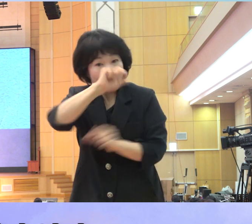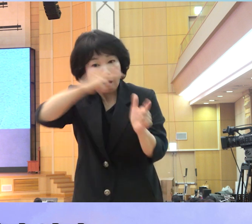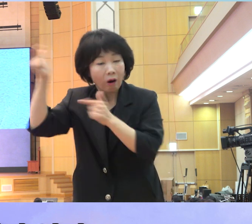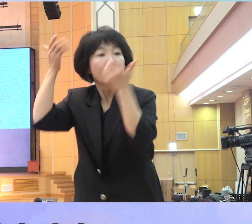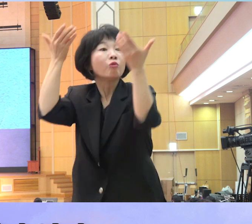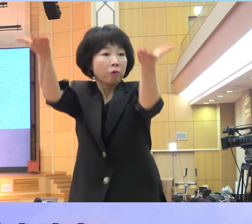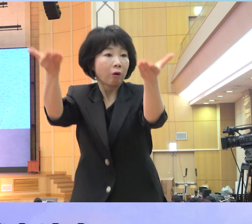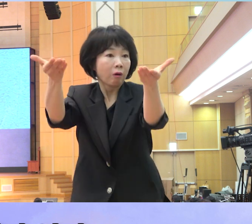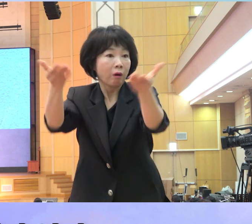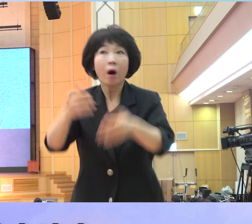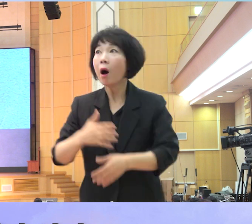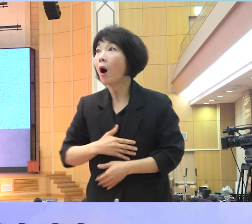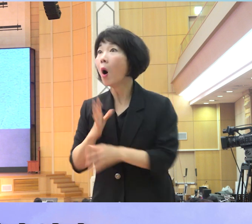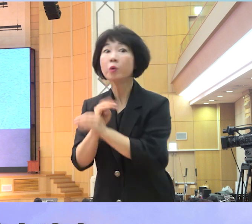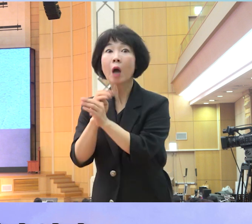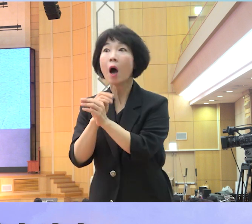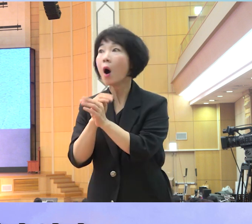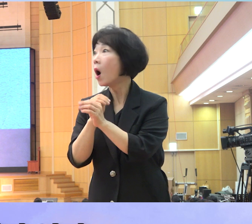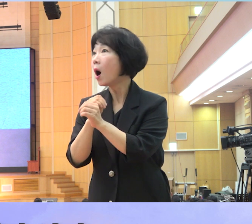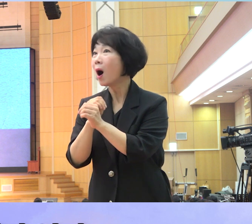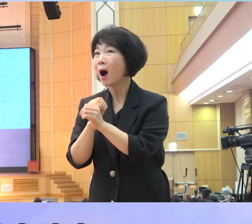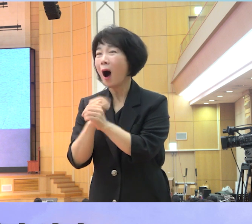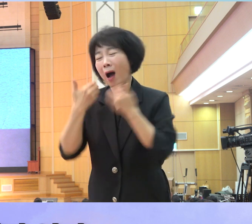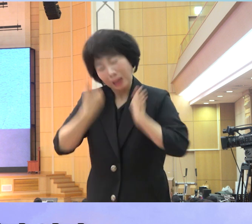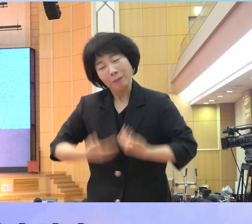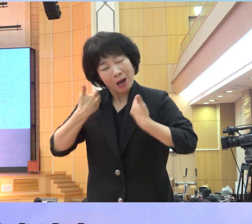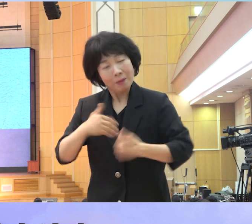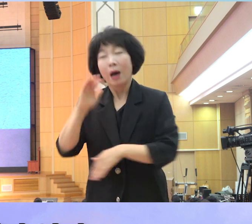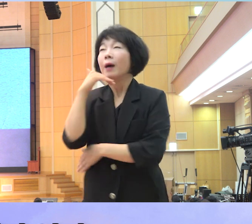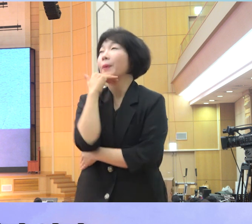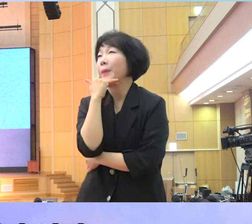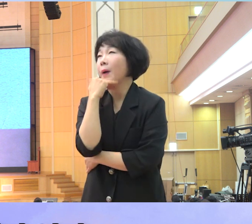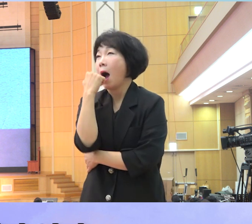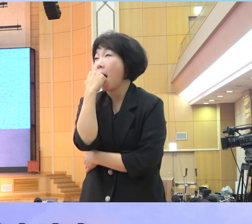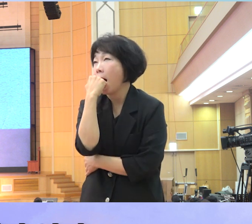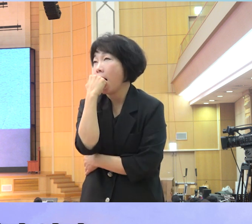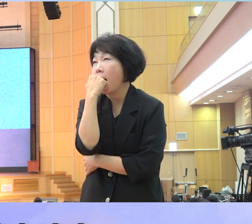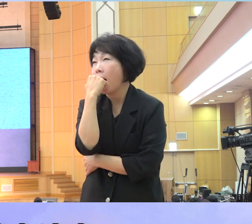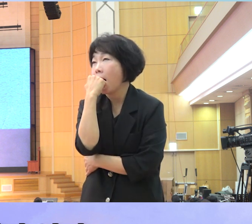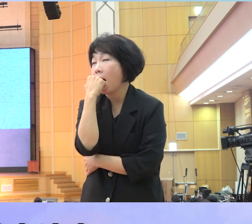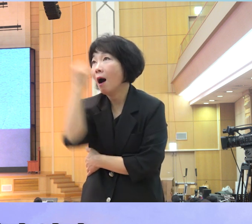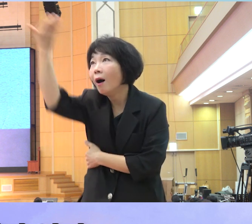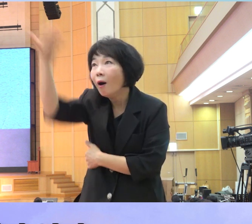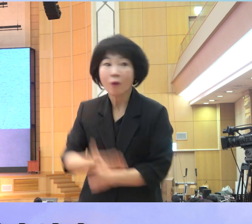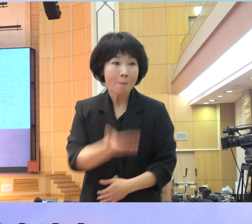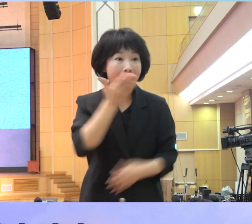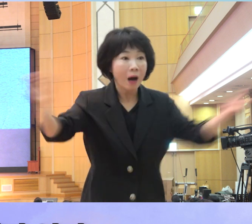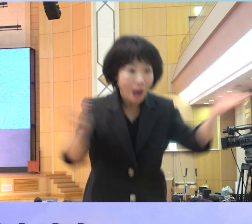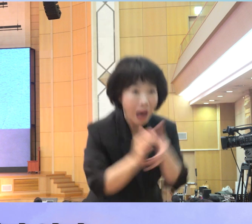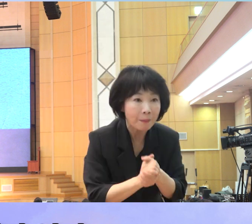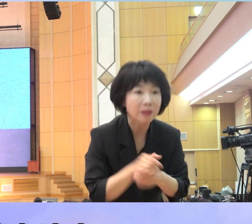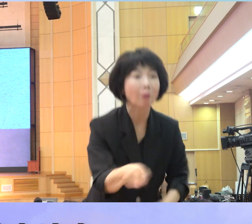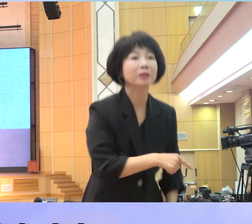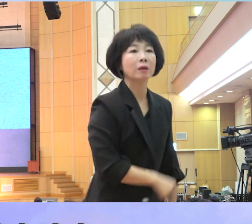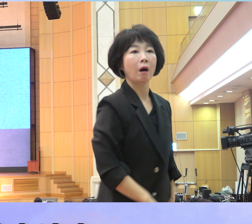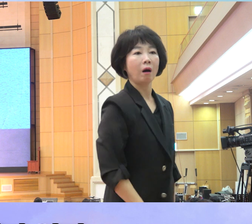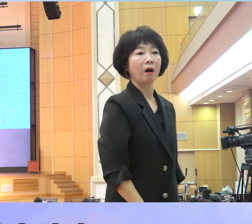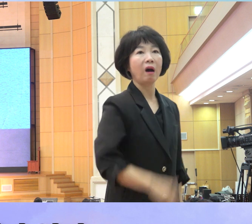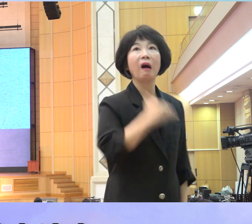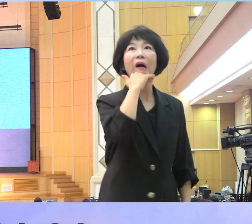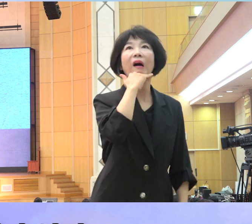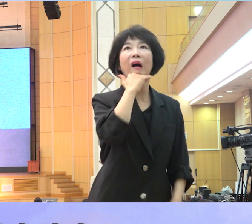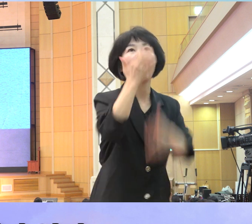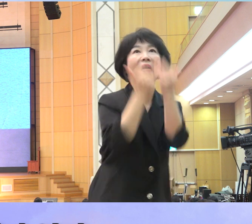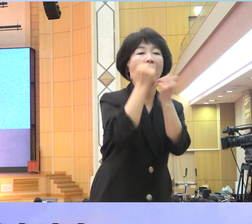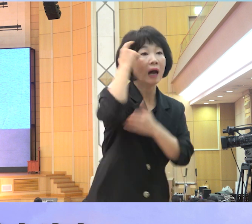우리가 잠잠히 잘 기다리면 구하는 자에게는 반드시 좋은 것으로 응답하신다. 이런